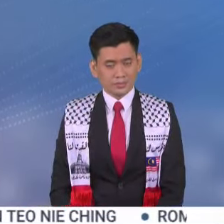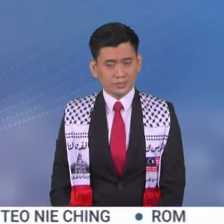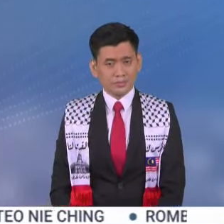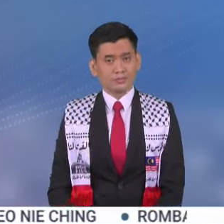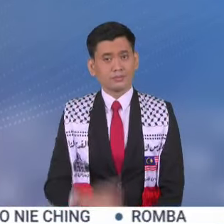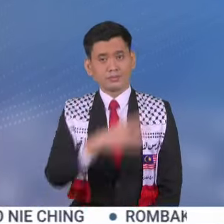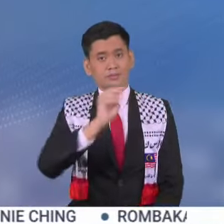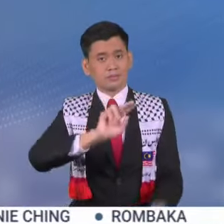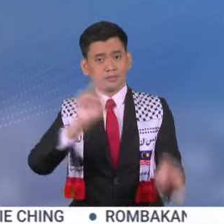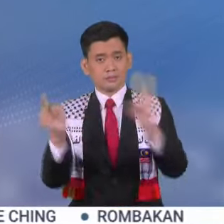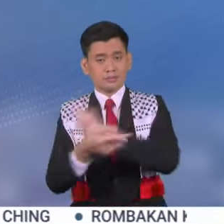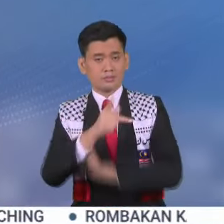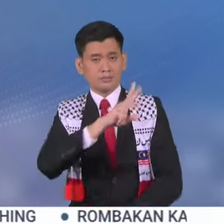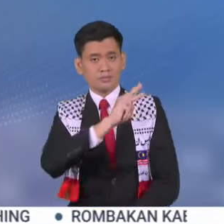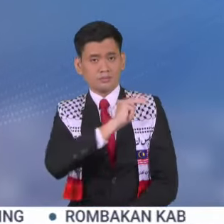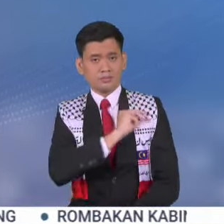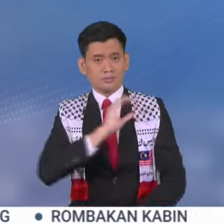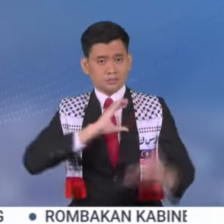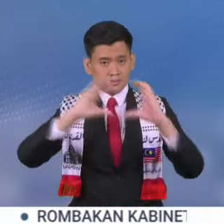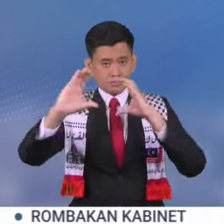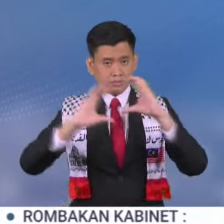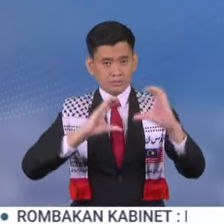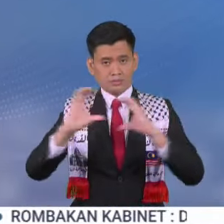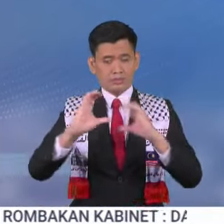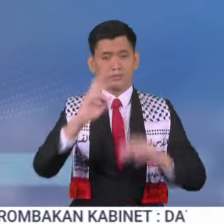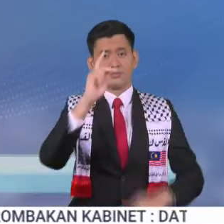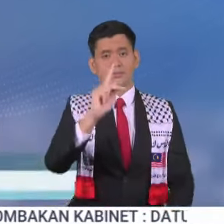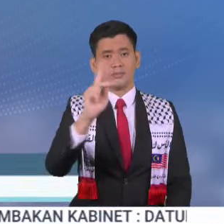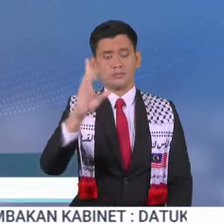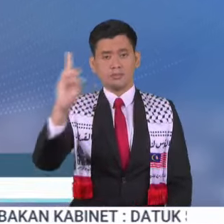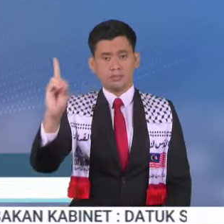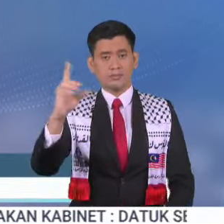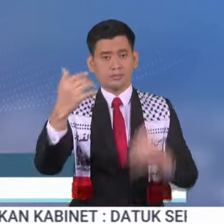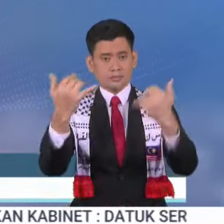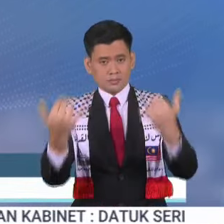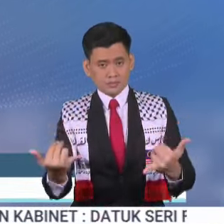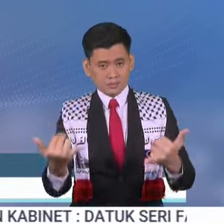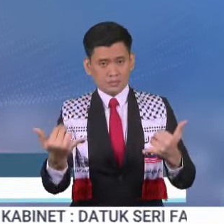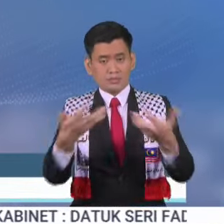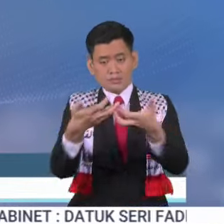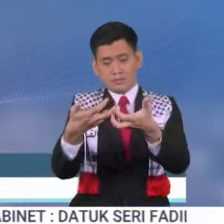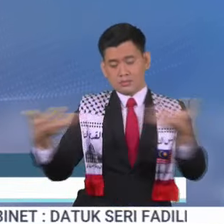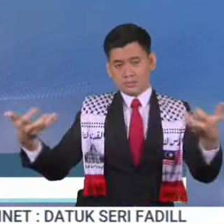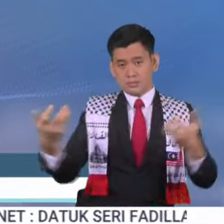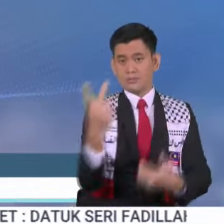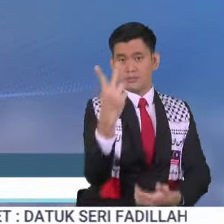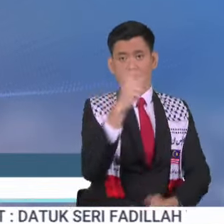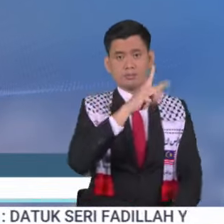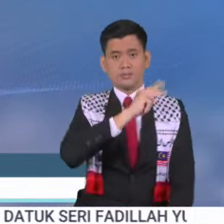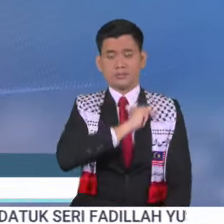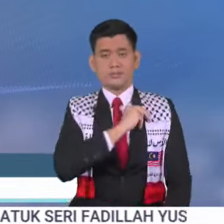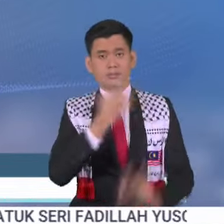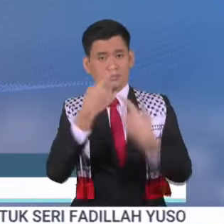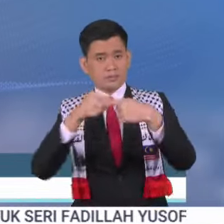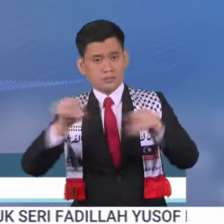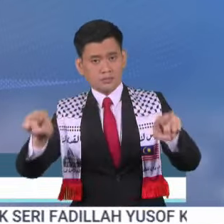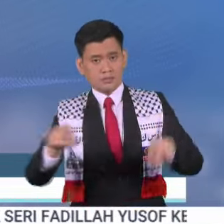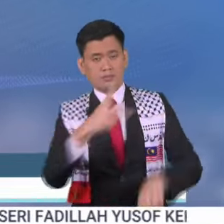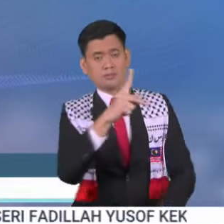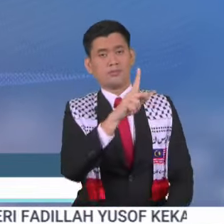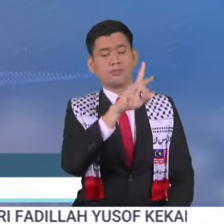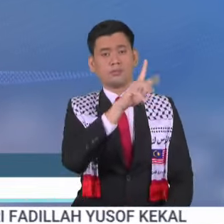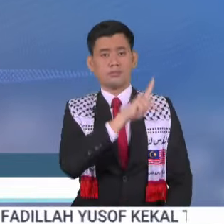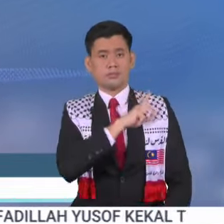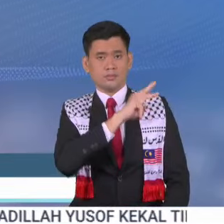turut dirombak Kementerian komunikasi dan digital kkd ia kini dipecahkan kepada dua Kementerian berbeza iaitu